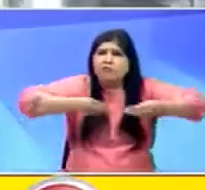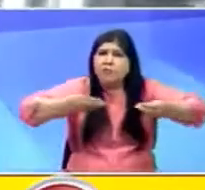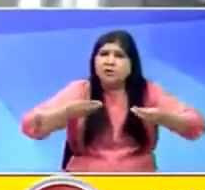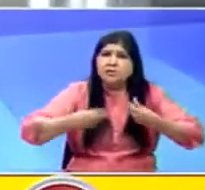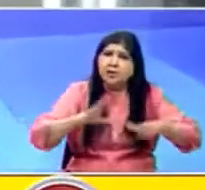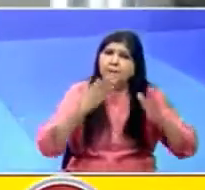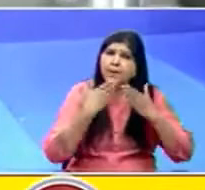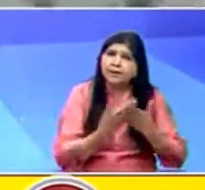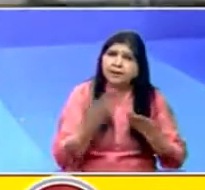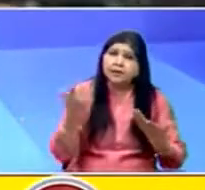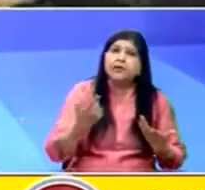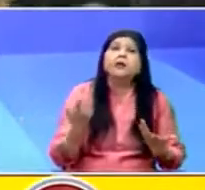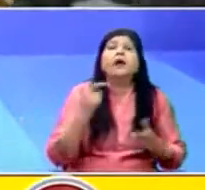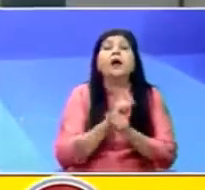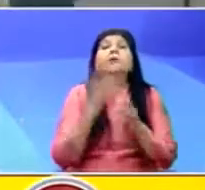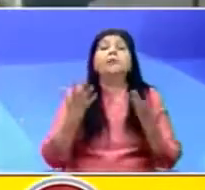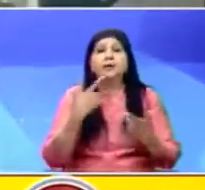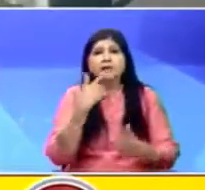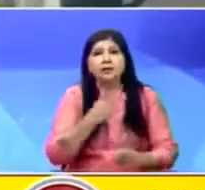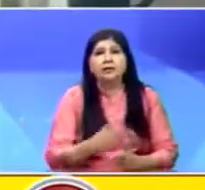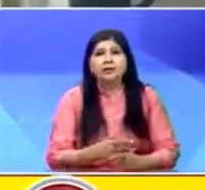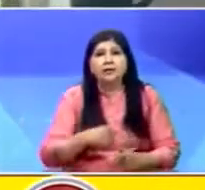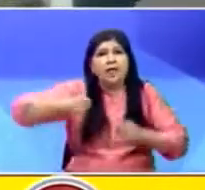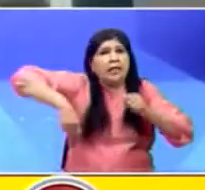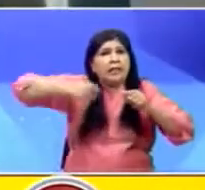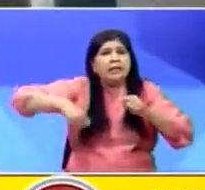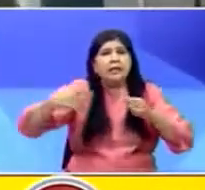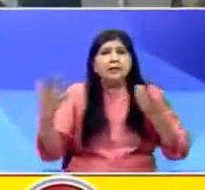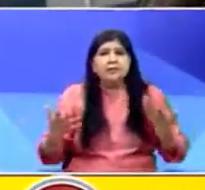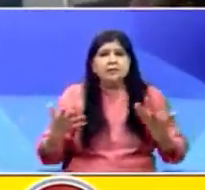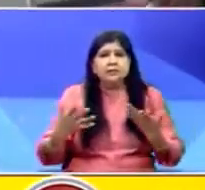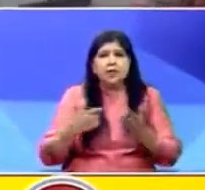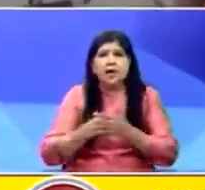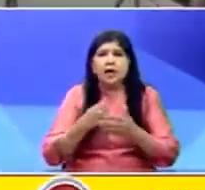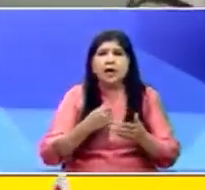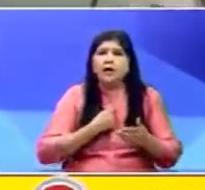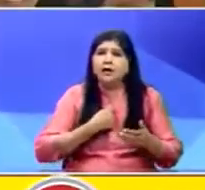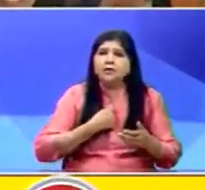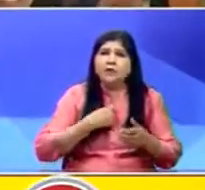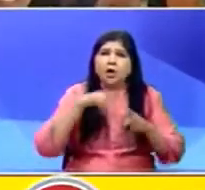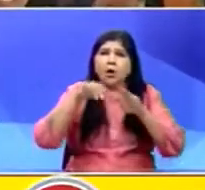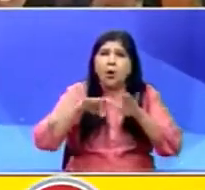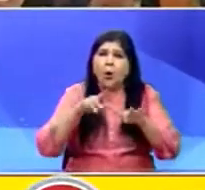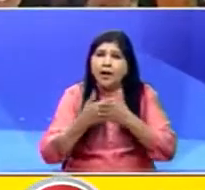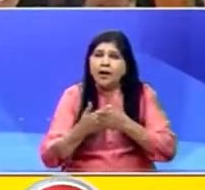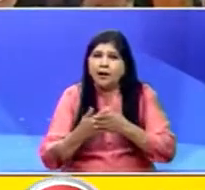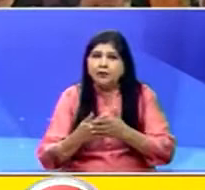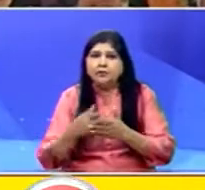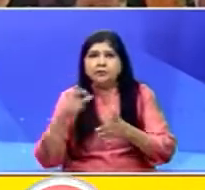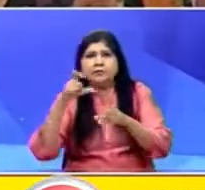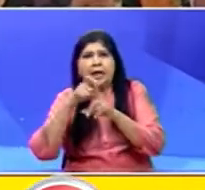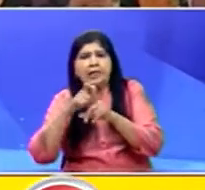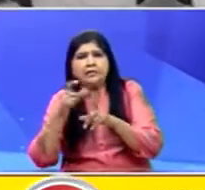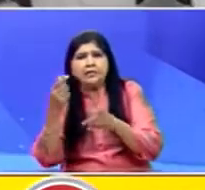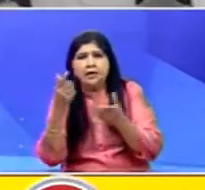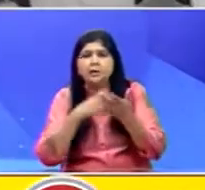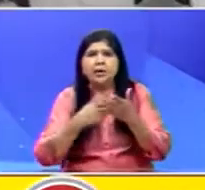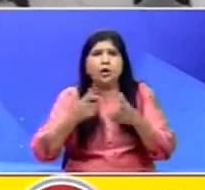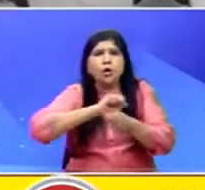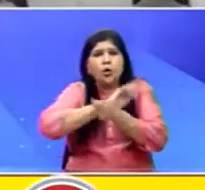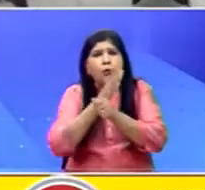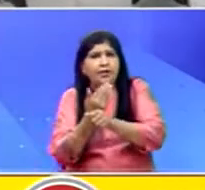सोचेंगे ये क्या काम हुआ? दर्जी ऑनलाइन, दरअसल सेठा सिंह रावत कोविड के